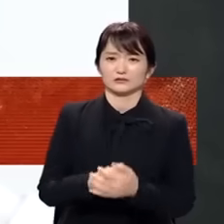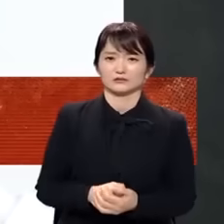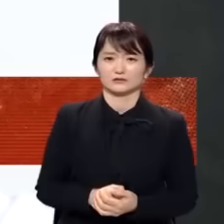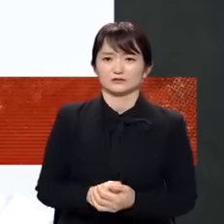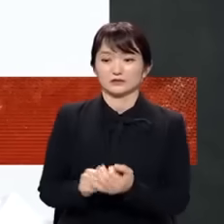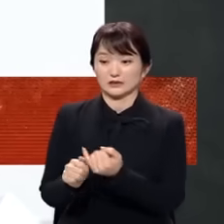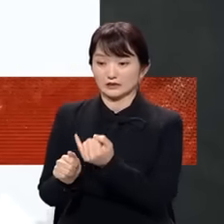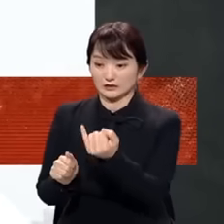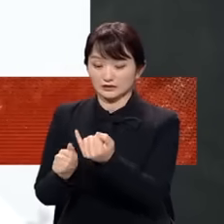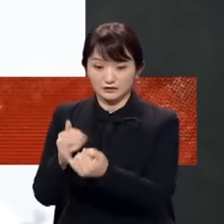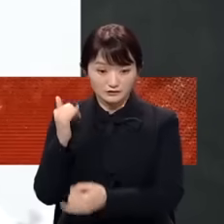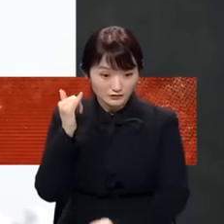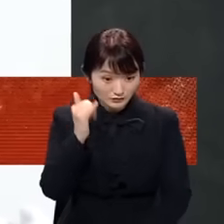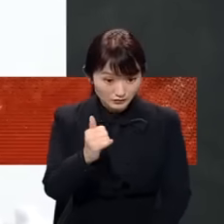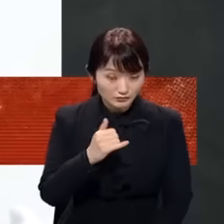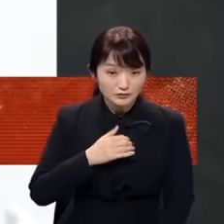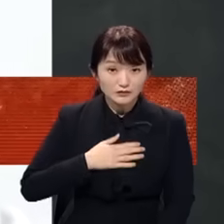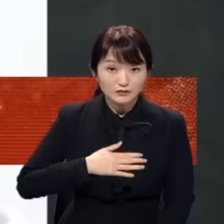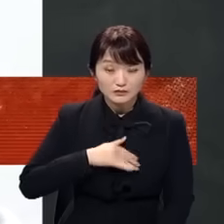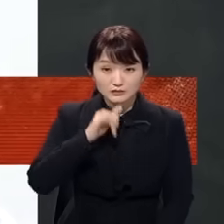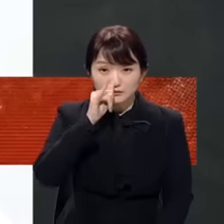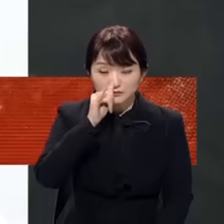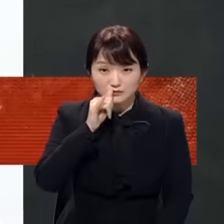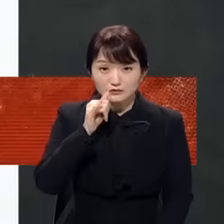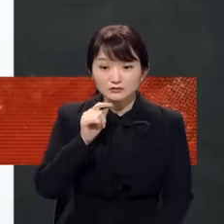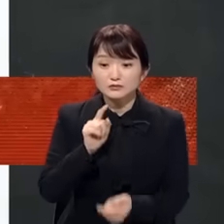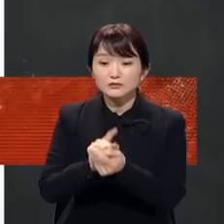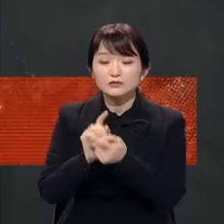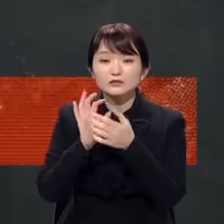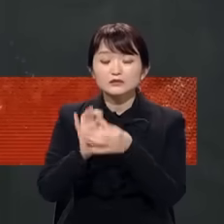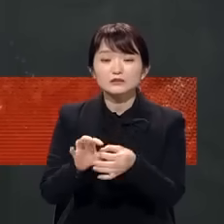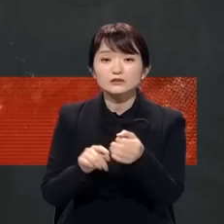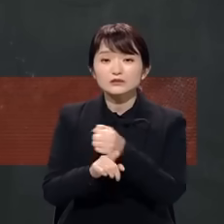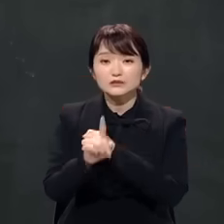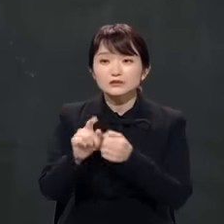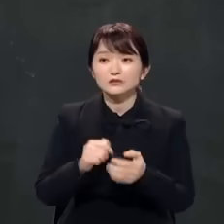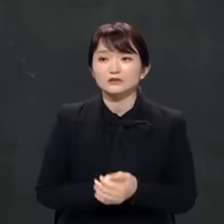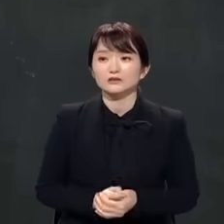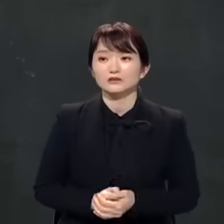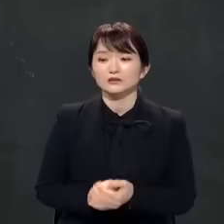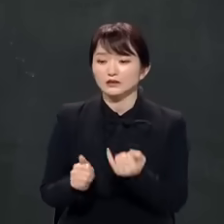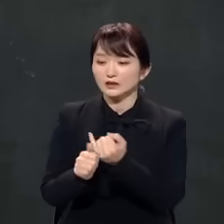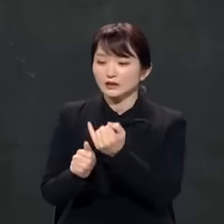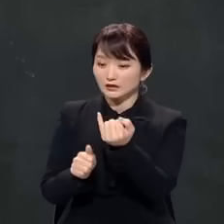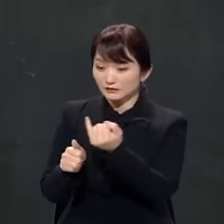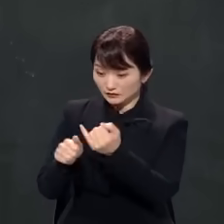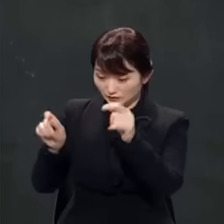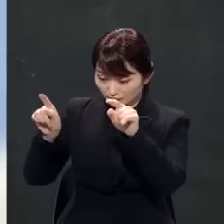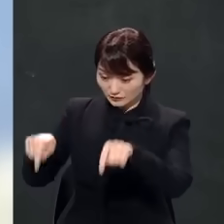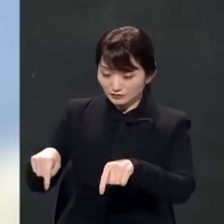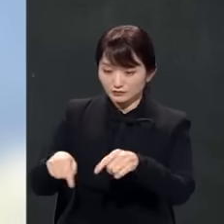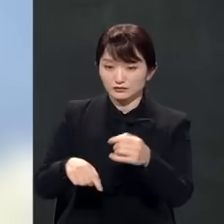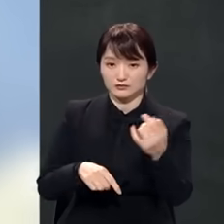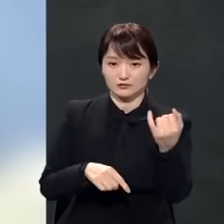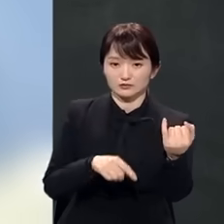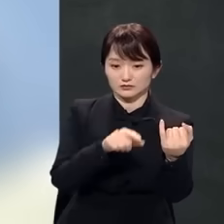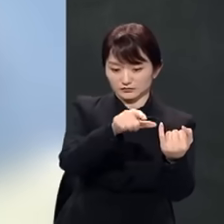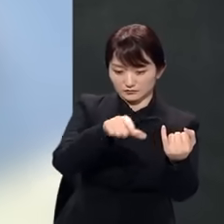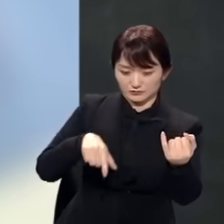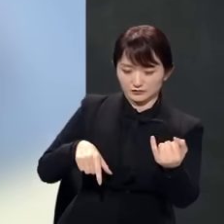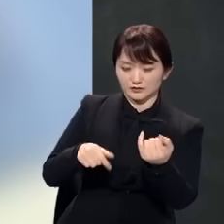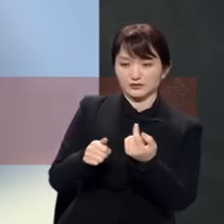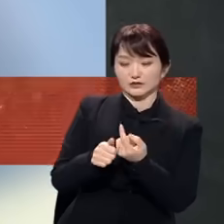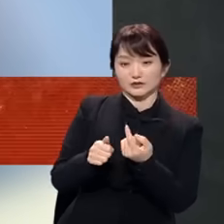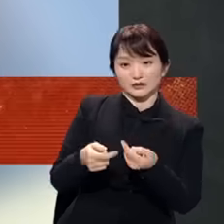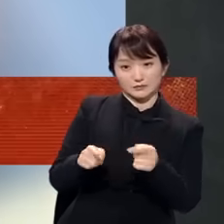알고 있었대요. 그래서 아 그럼 왜 계속 만나냐 그러니까 아 곧 아내랑 이혼하고 같이 살자. 내년에 우리가